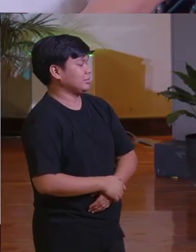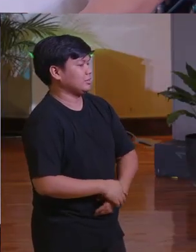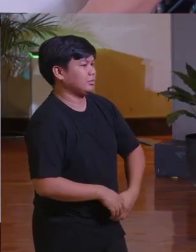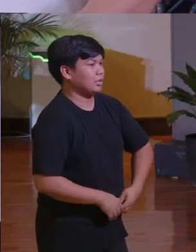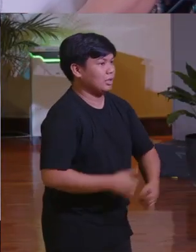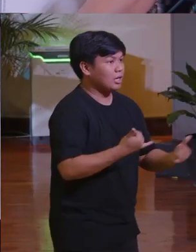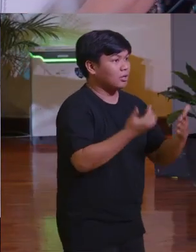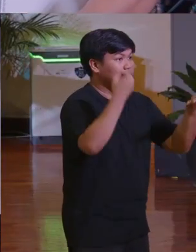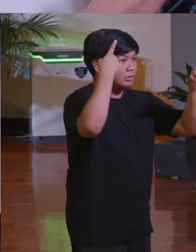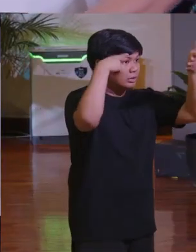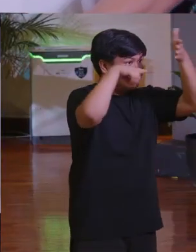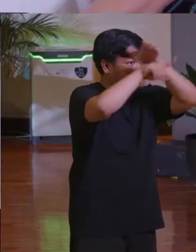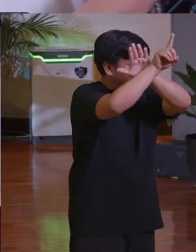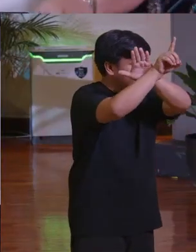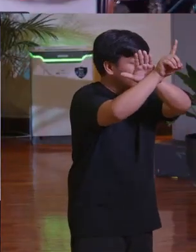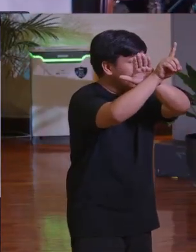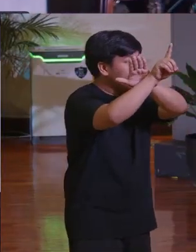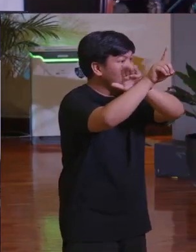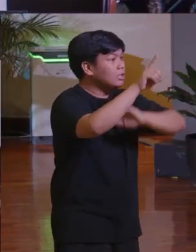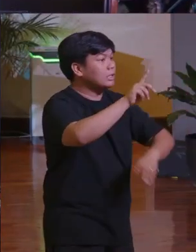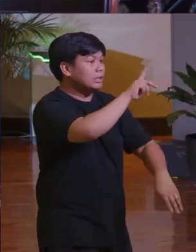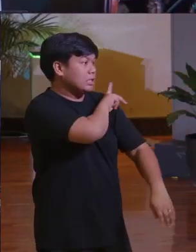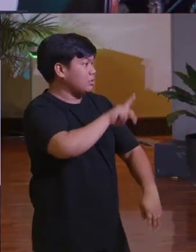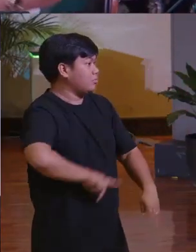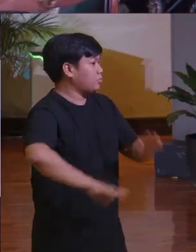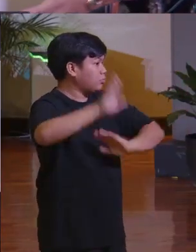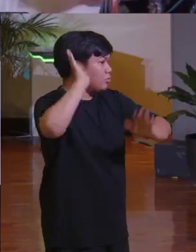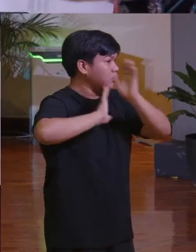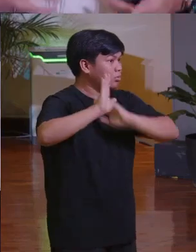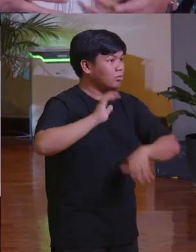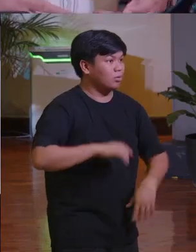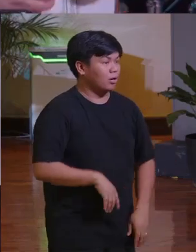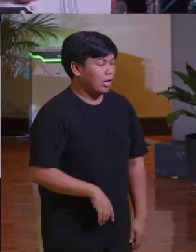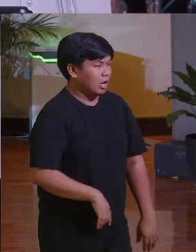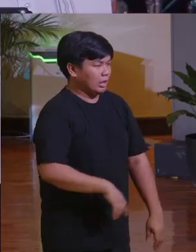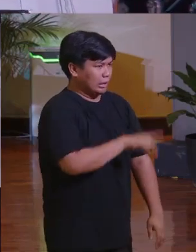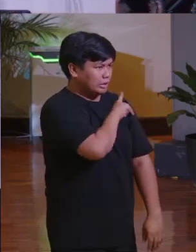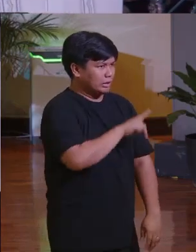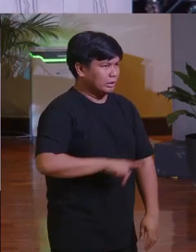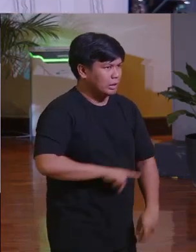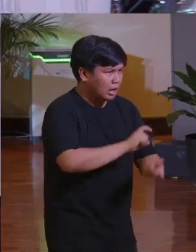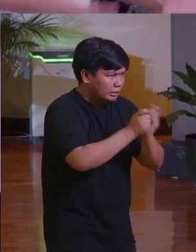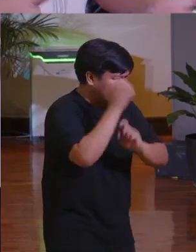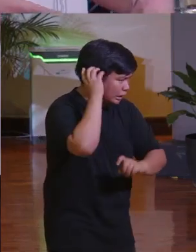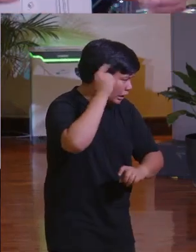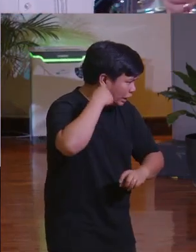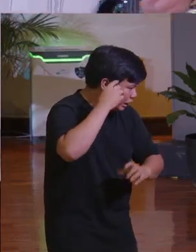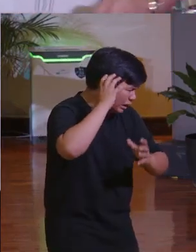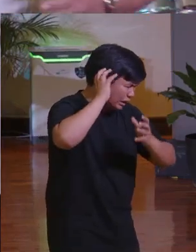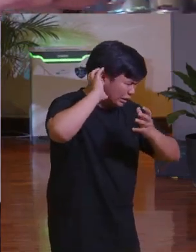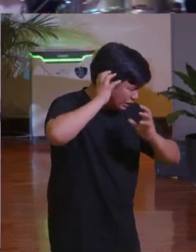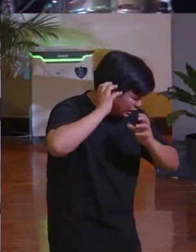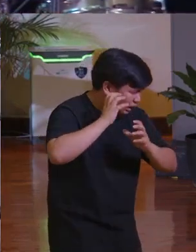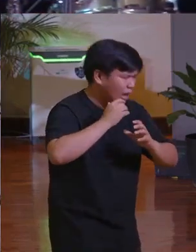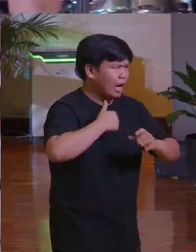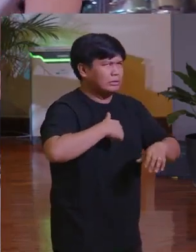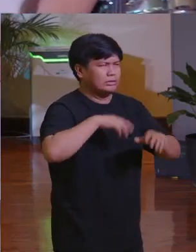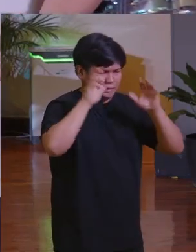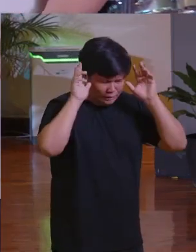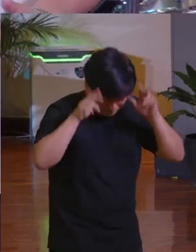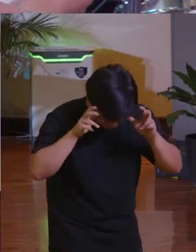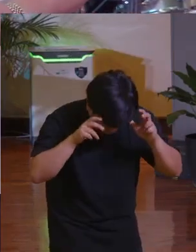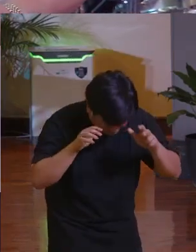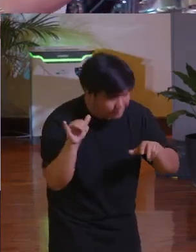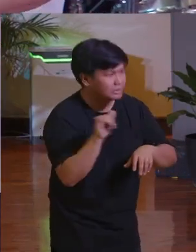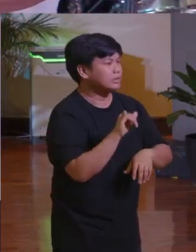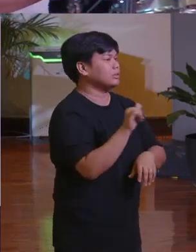Daniel. Pagkatapos po siyang gawing parang hayop ng Diyos, na siya ay kumain ng damo, nagpasang hayop